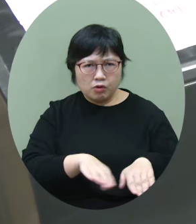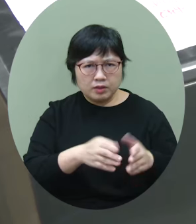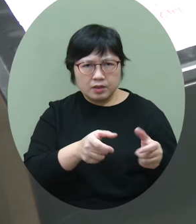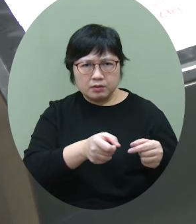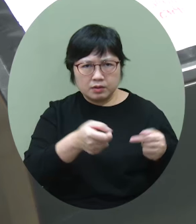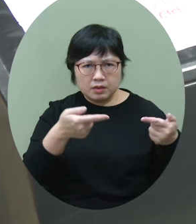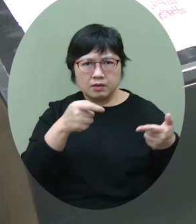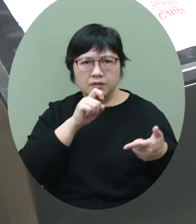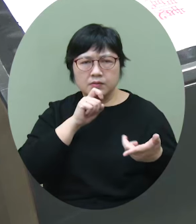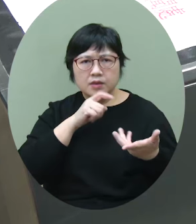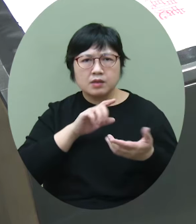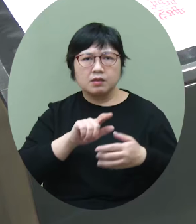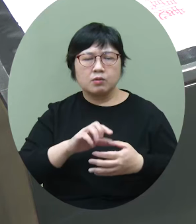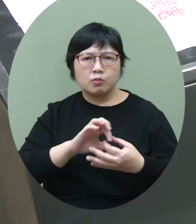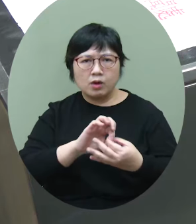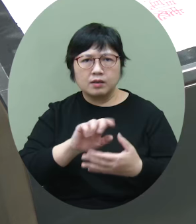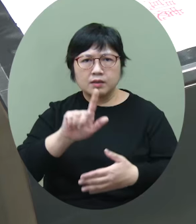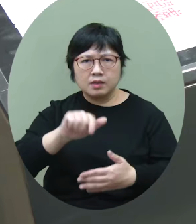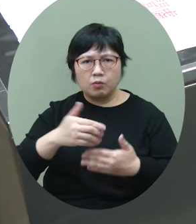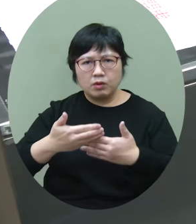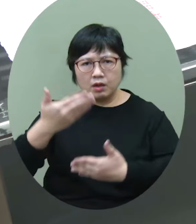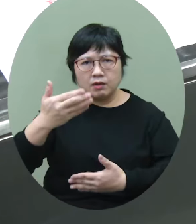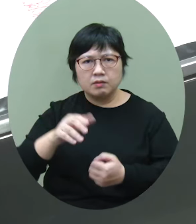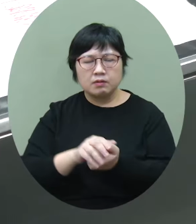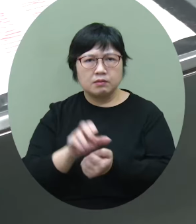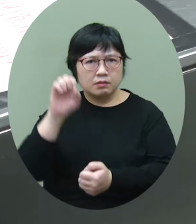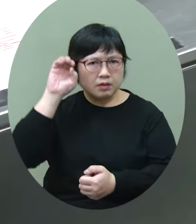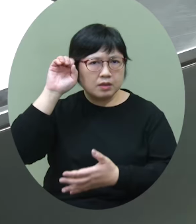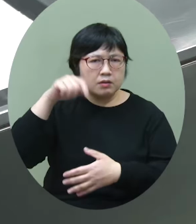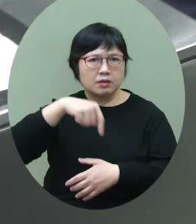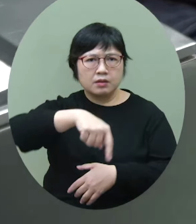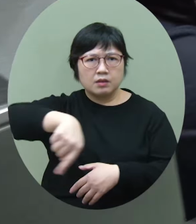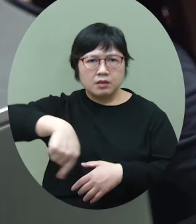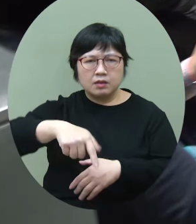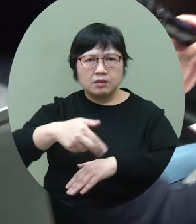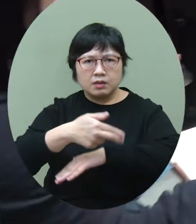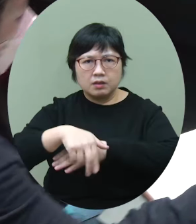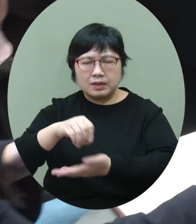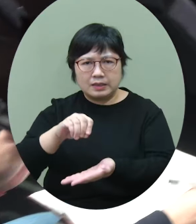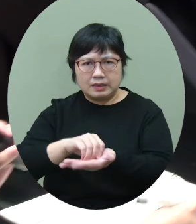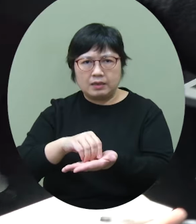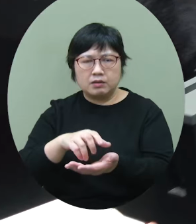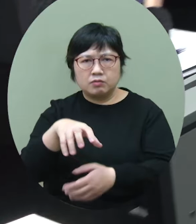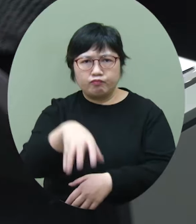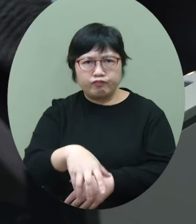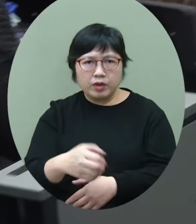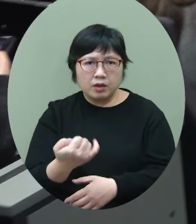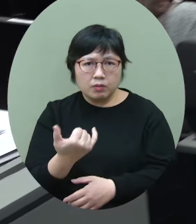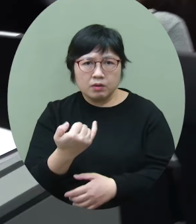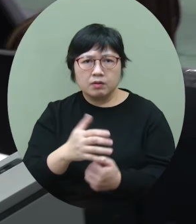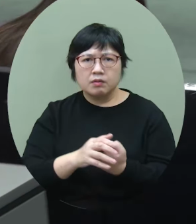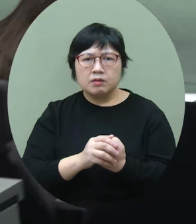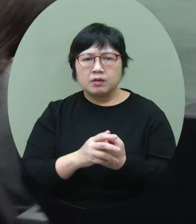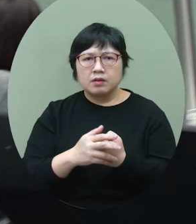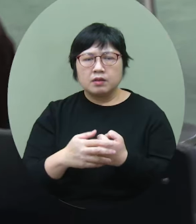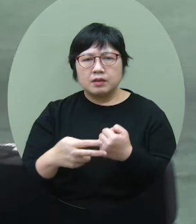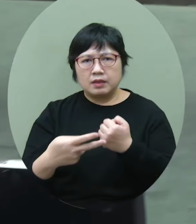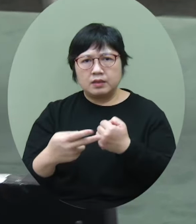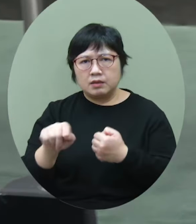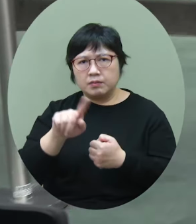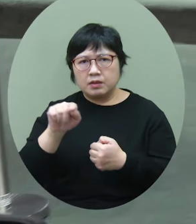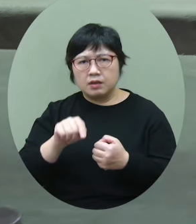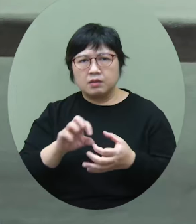涉及一啲即係舊樓啦，會唔會都建議將嗰個區域咧劃成即係指定區域咁樣啦？咁另外咧問埋。關於變種病毒嗰